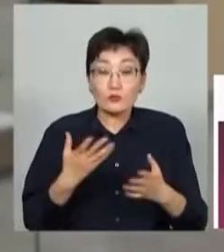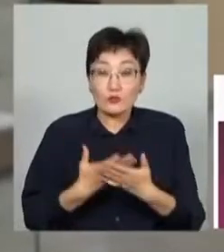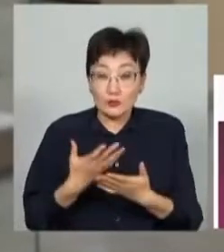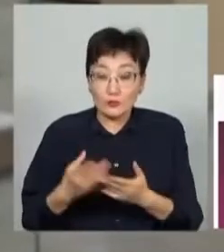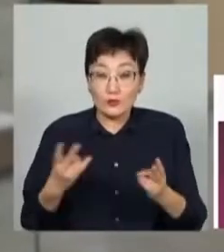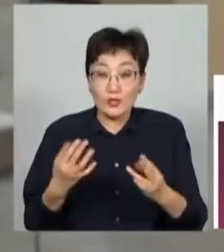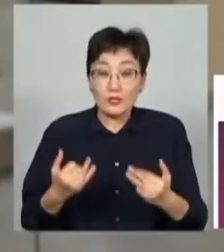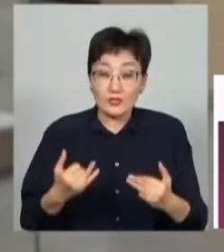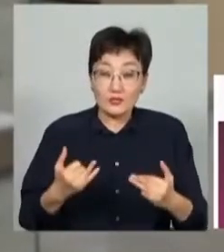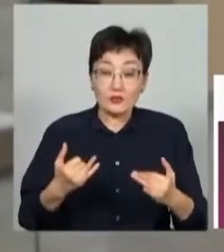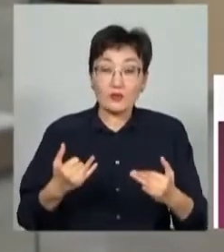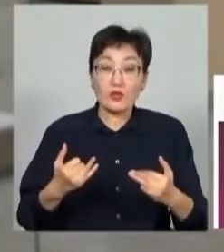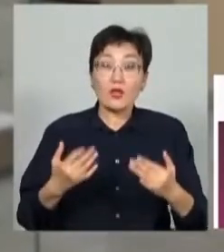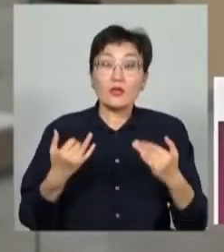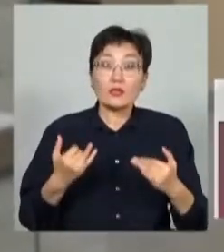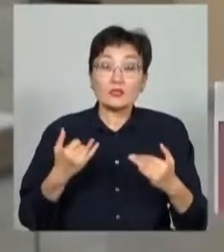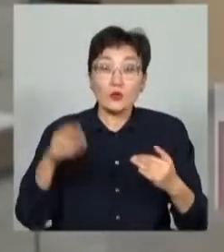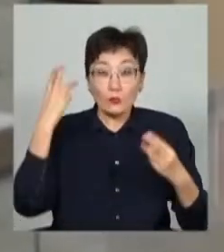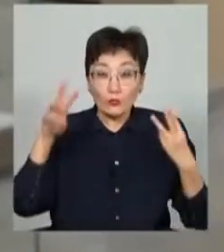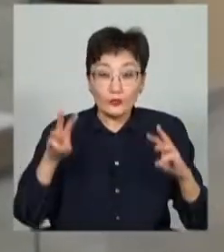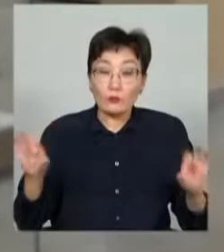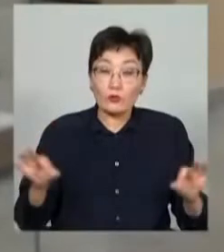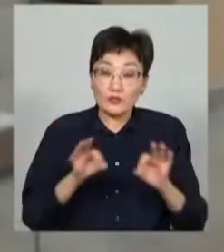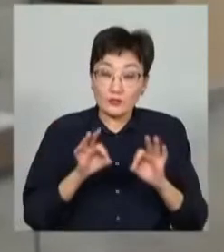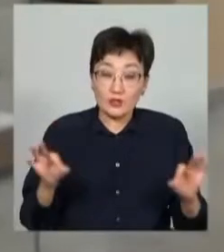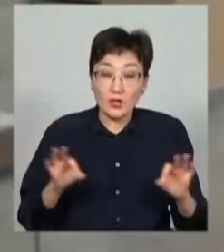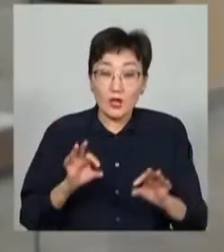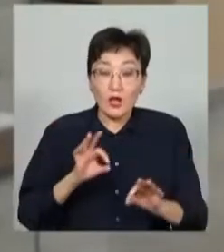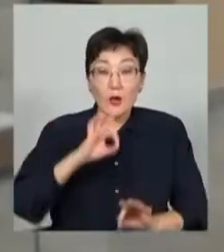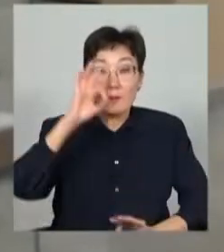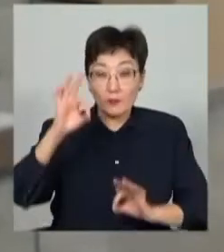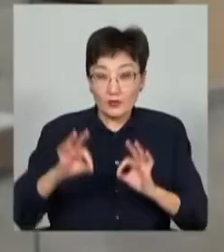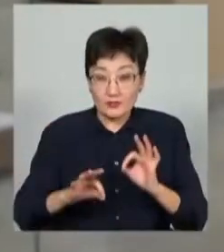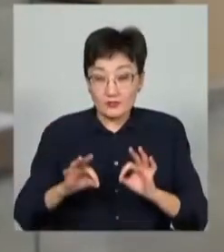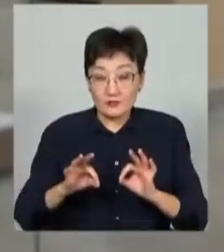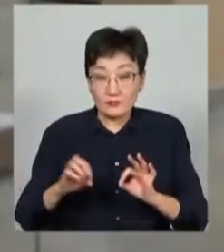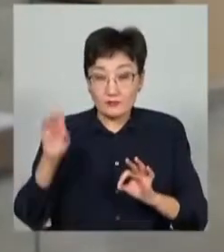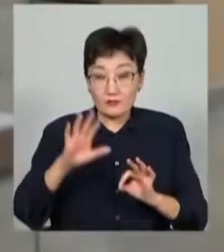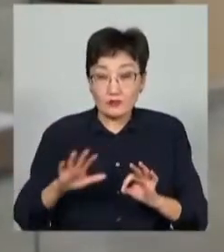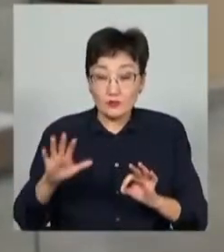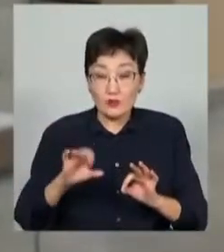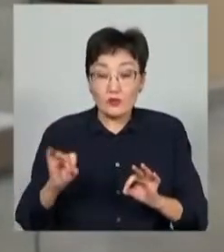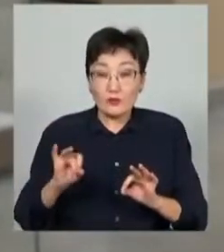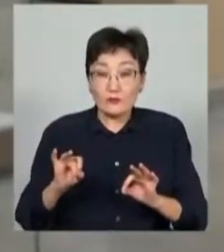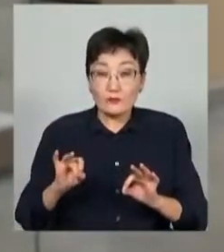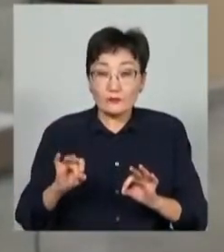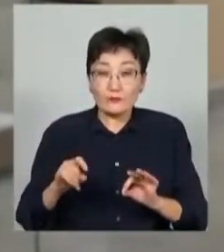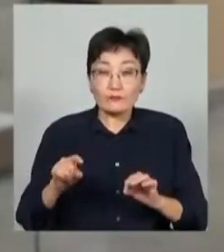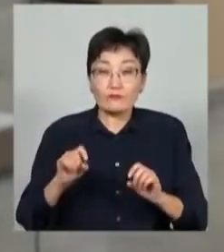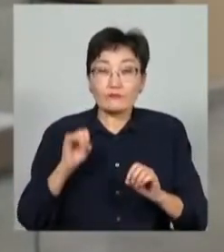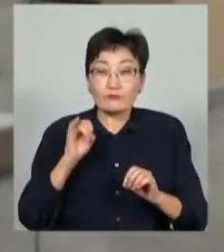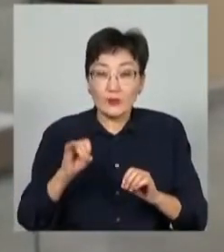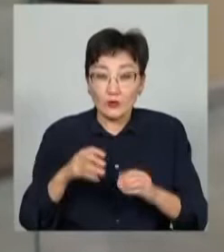мына даңғаза, қазіргі музыкаларға мына батыстың сонда теріс тәрбие